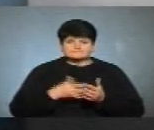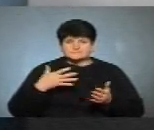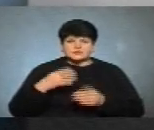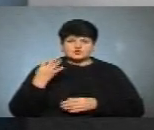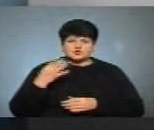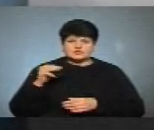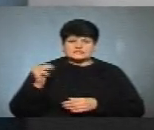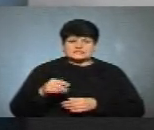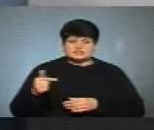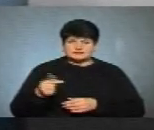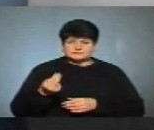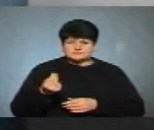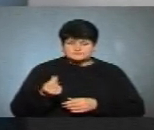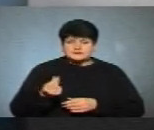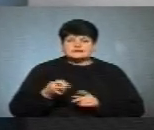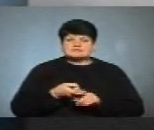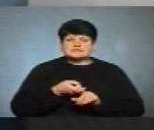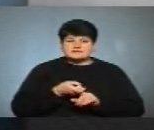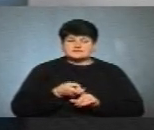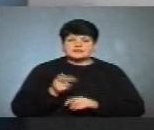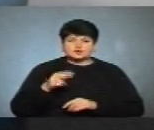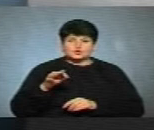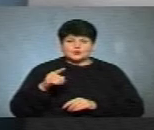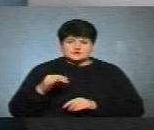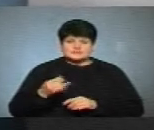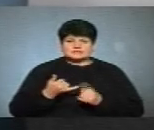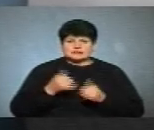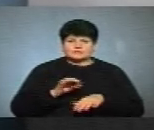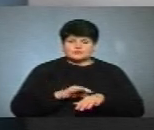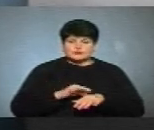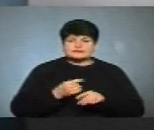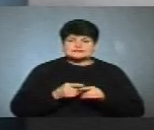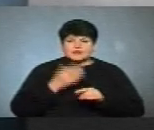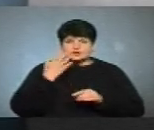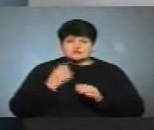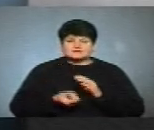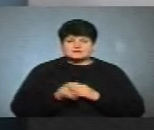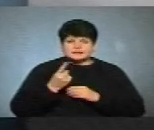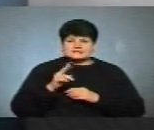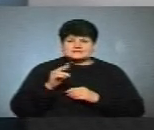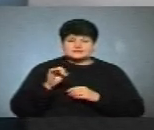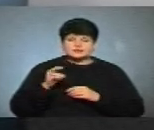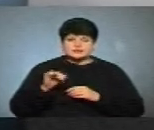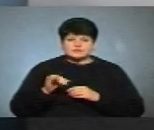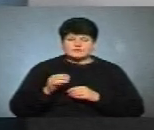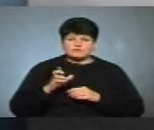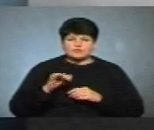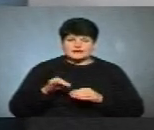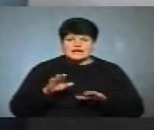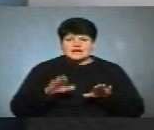40 тисяч коштує, в залежності від дози для хворих. Це для, коли виникає цитокінова буря, для стабілізації